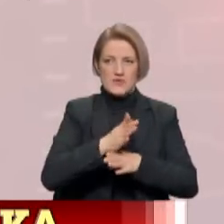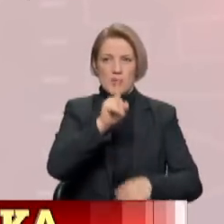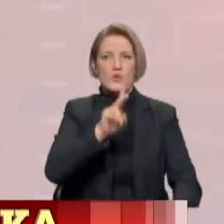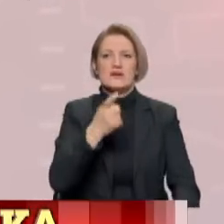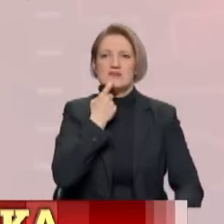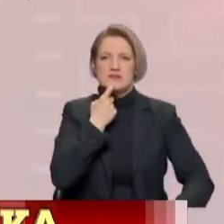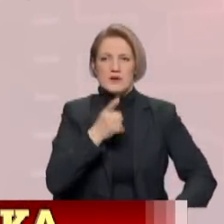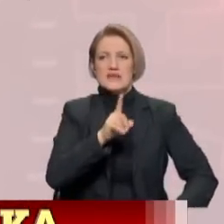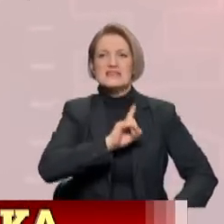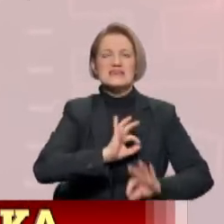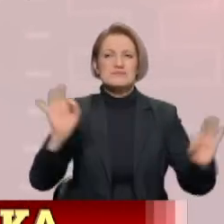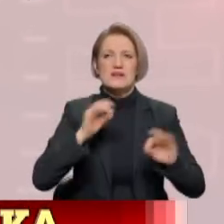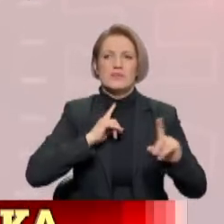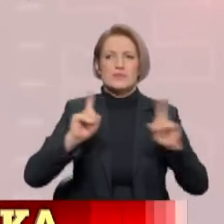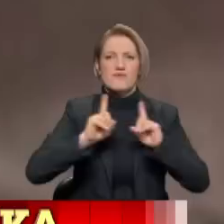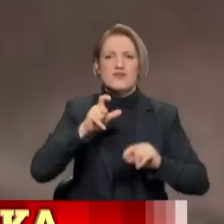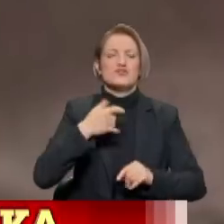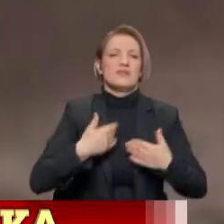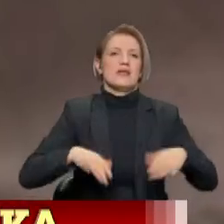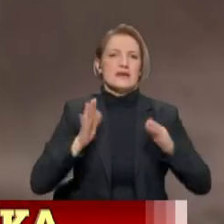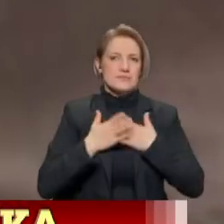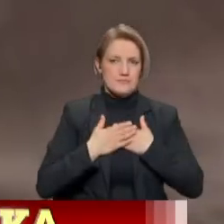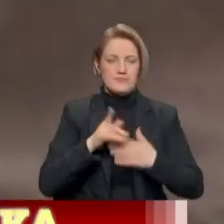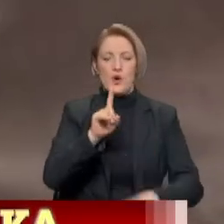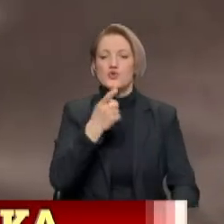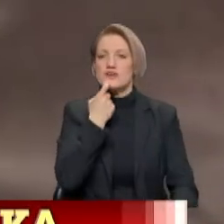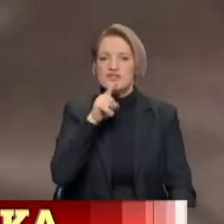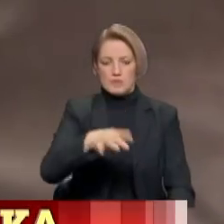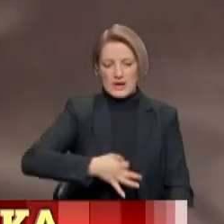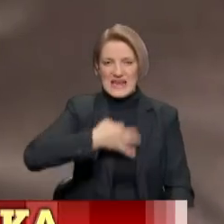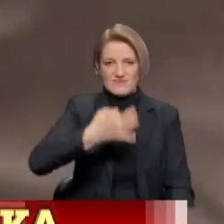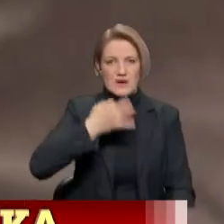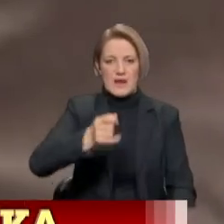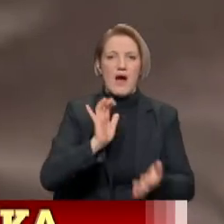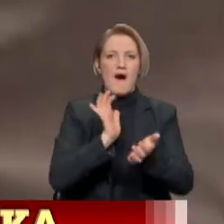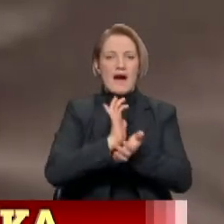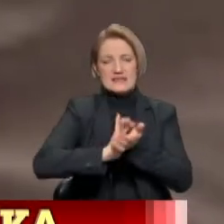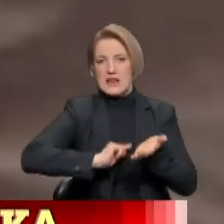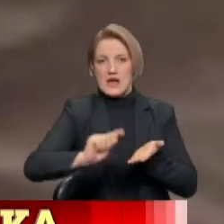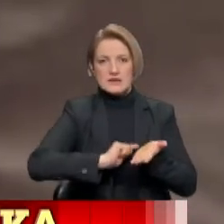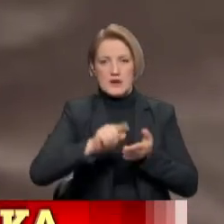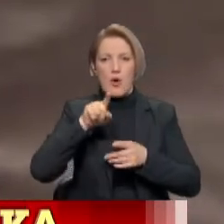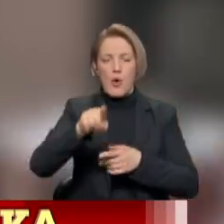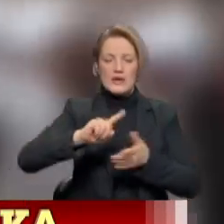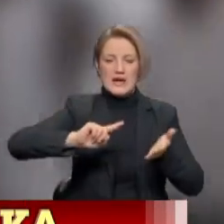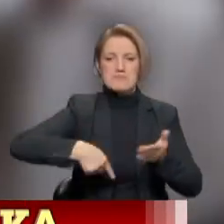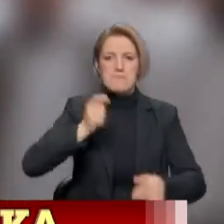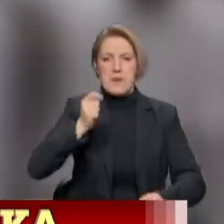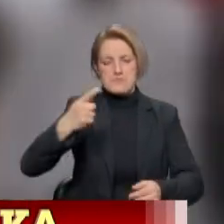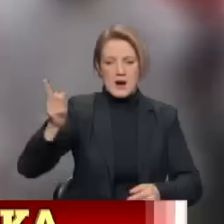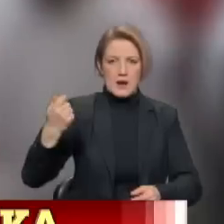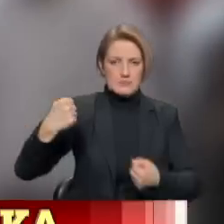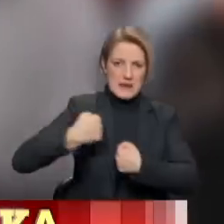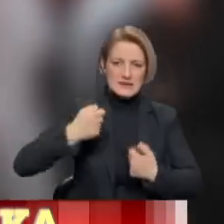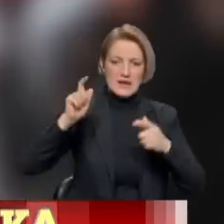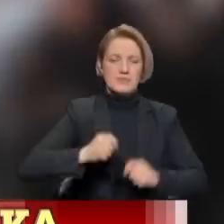17'dir. Kimseden davacı, şikayetçi değilim. 14 yaşında verdiği bu ifadeyi ailesinin yazdığını, onun da imzalamak zorunda